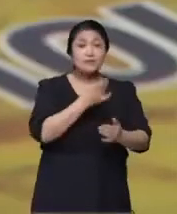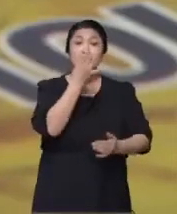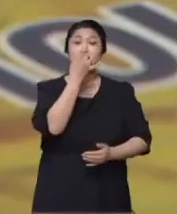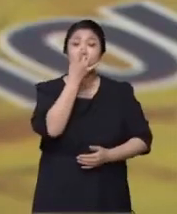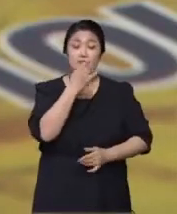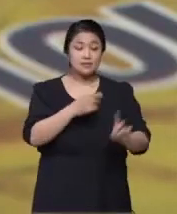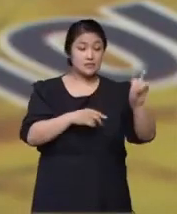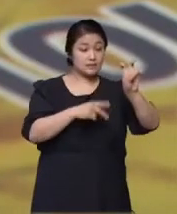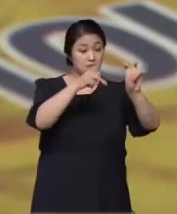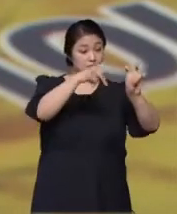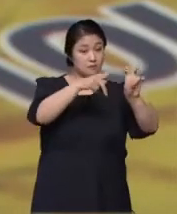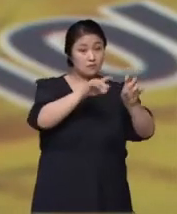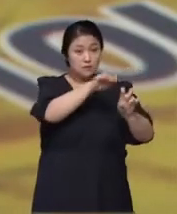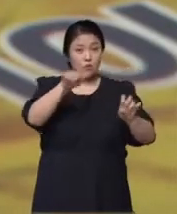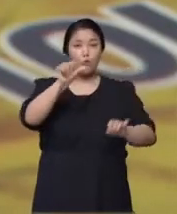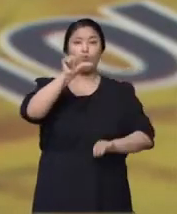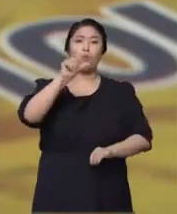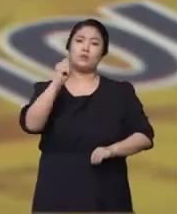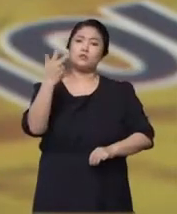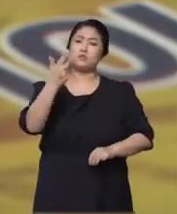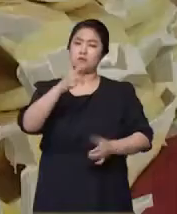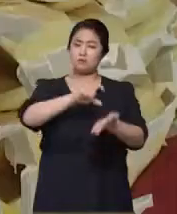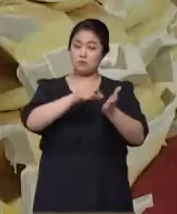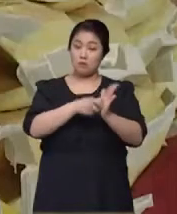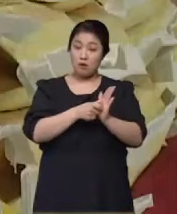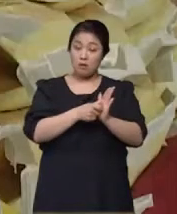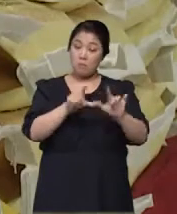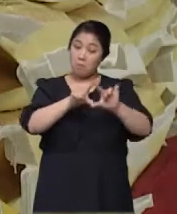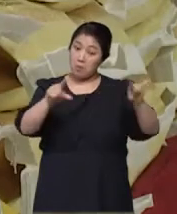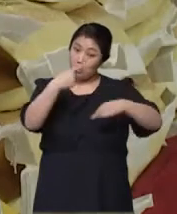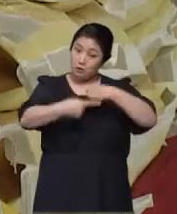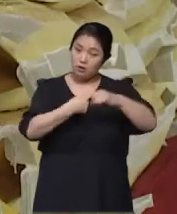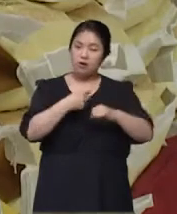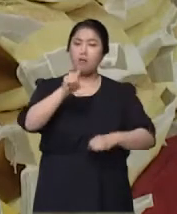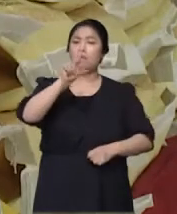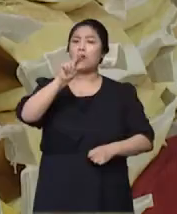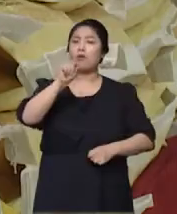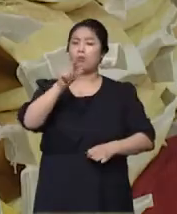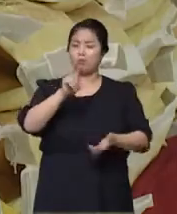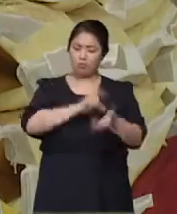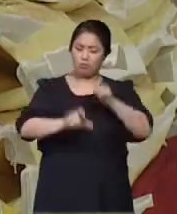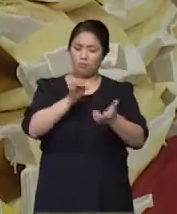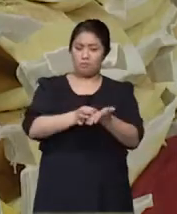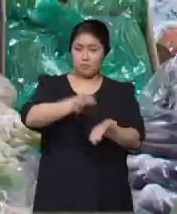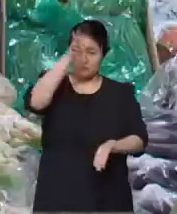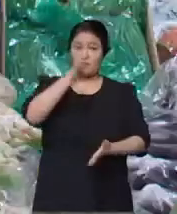쌀도 20kg 기준 5만 7천원으로 평년보다 만 원 이상 비쌉니다.